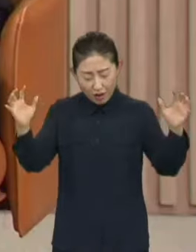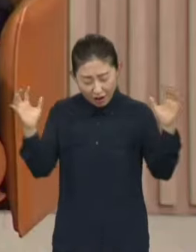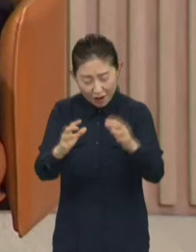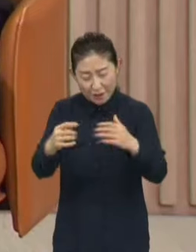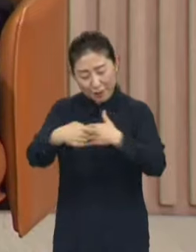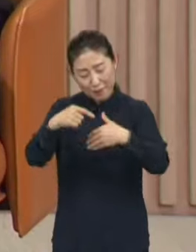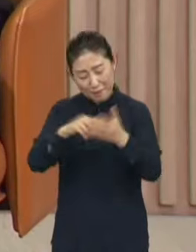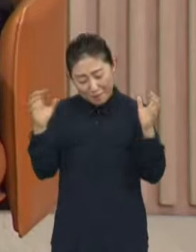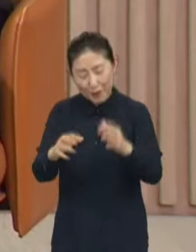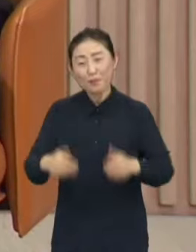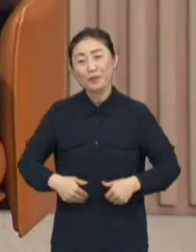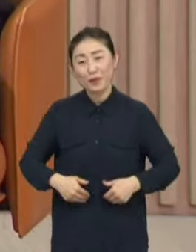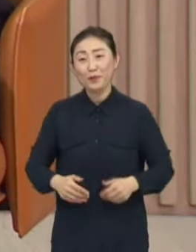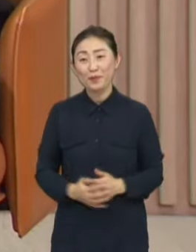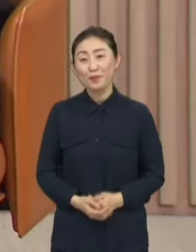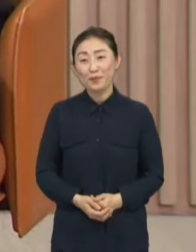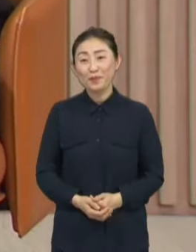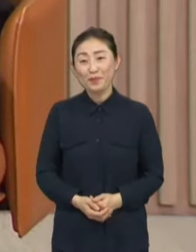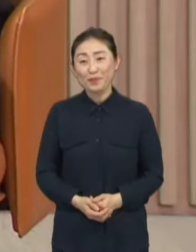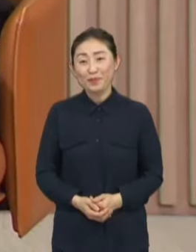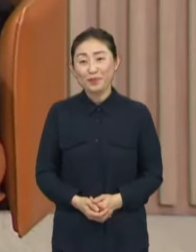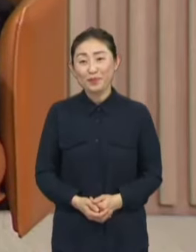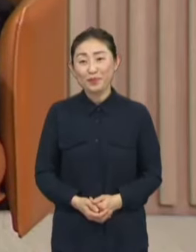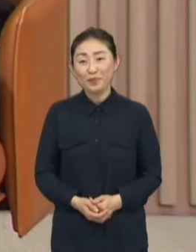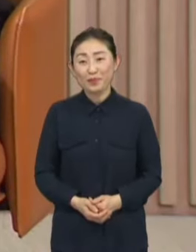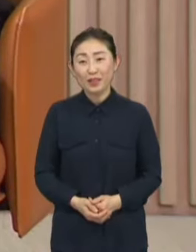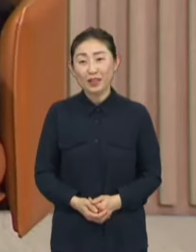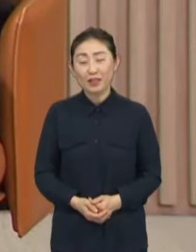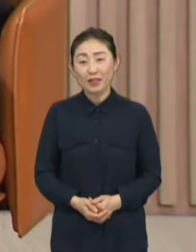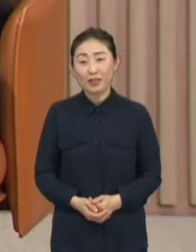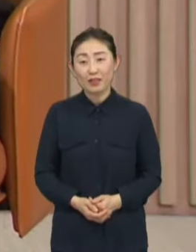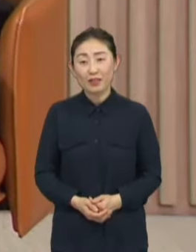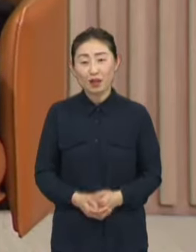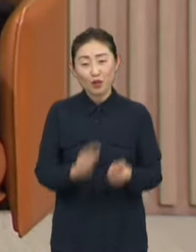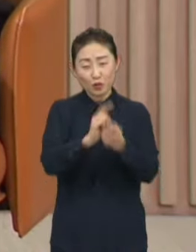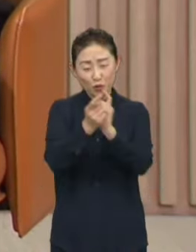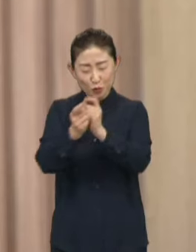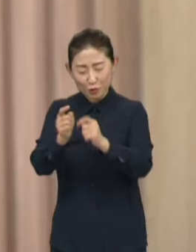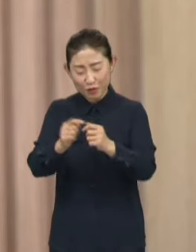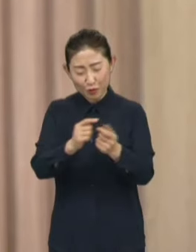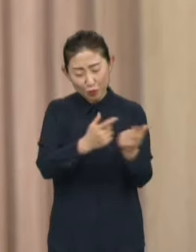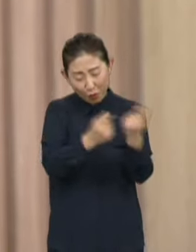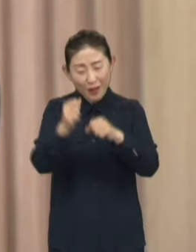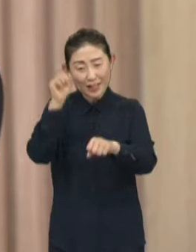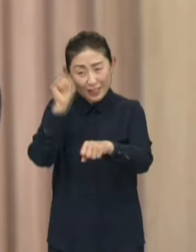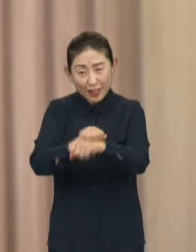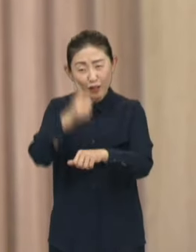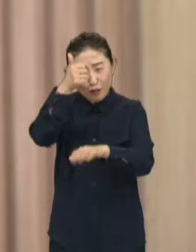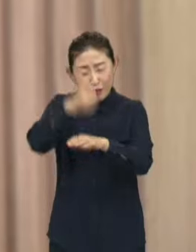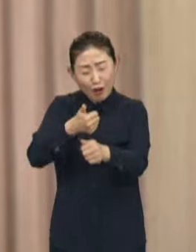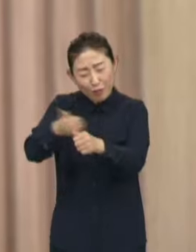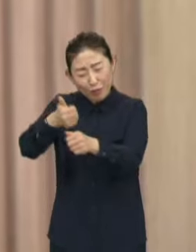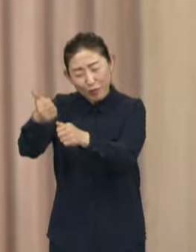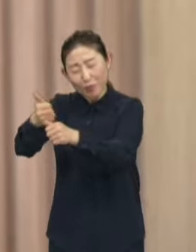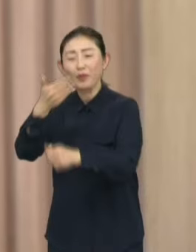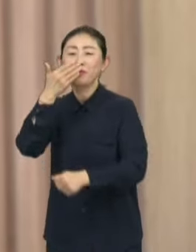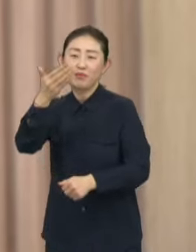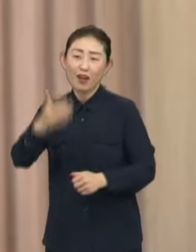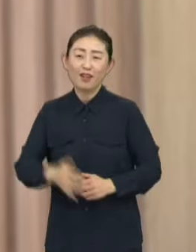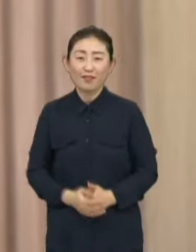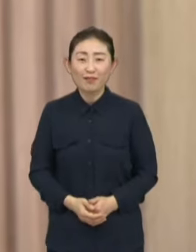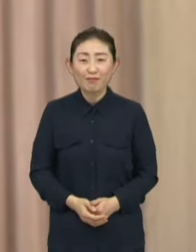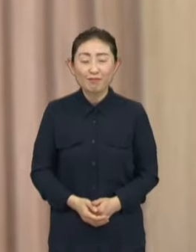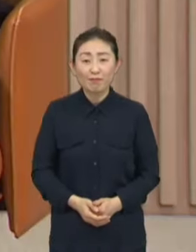같습니다. 진짜 팀 스포츠이기 때문에 이제 나머지 팀원들도 다 잘해줘야 그런 좋은 시너지가 나기 때문에 그게 더